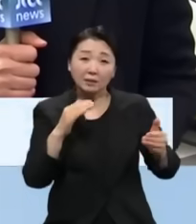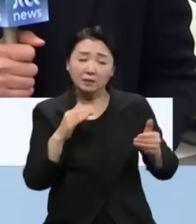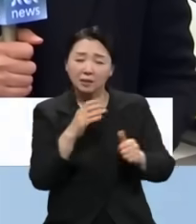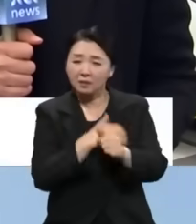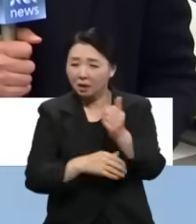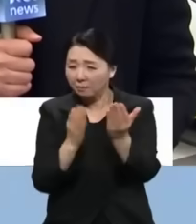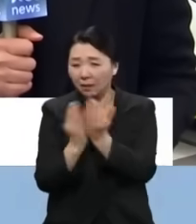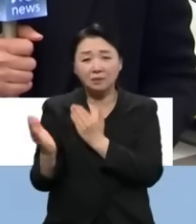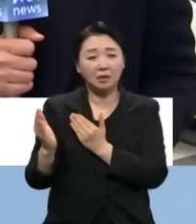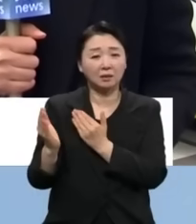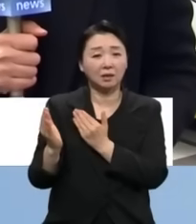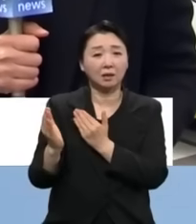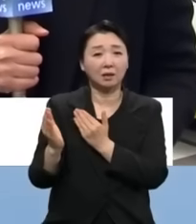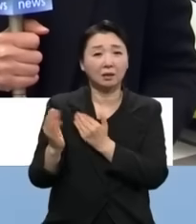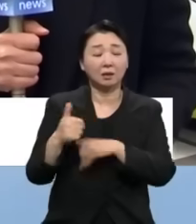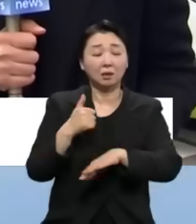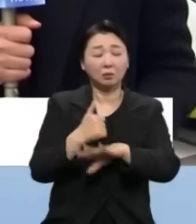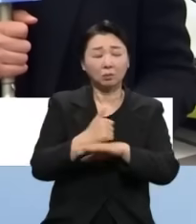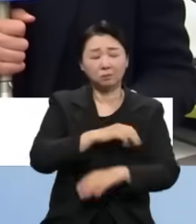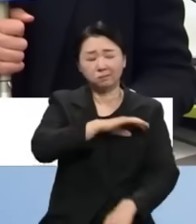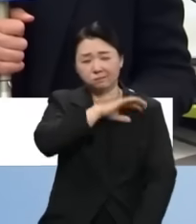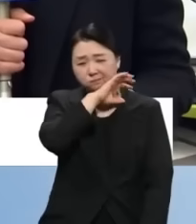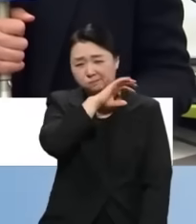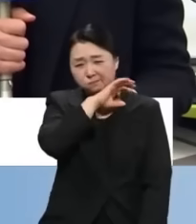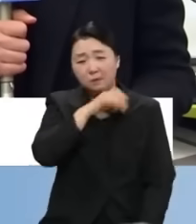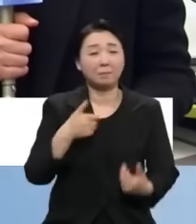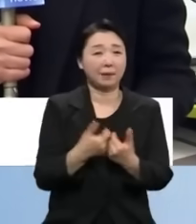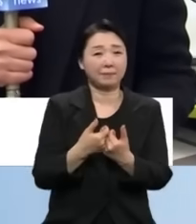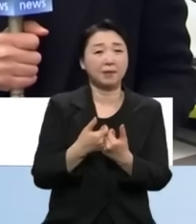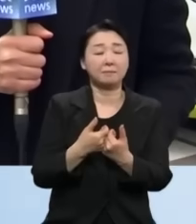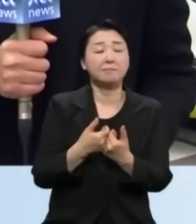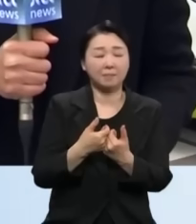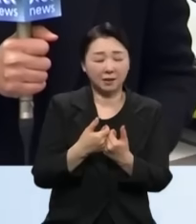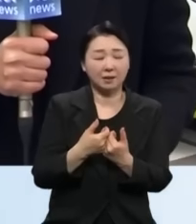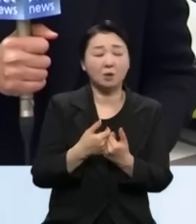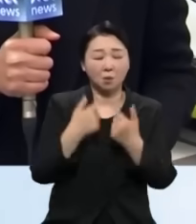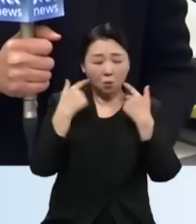여건이 되지 않는다면서 강하게 반대 의사를 대학에